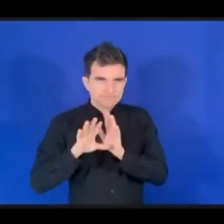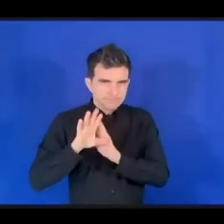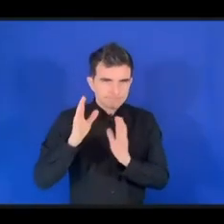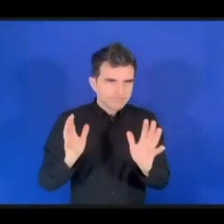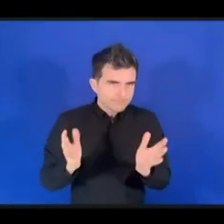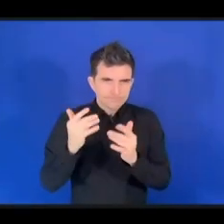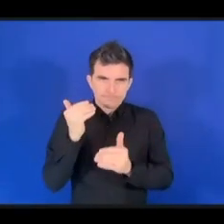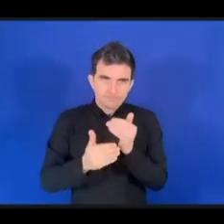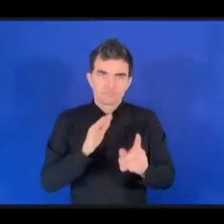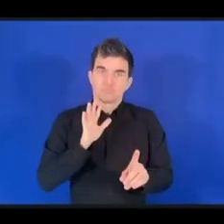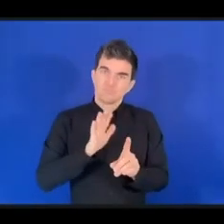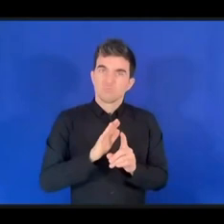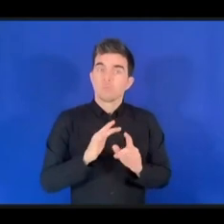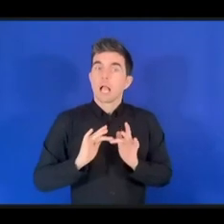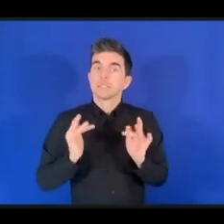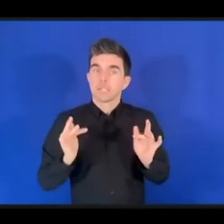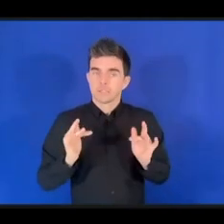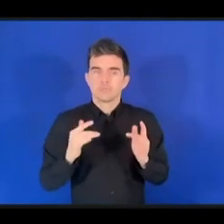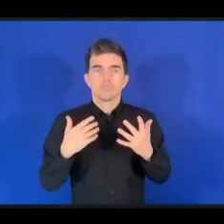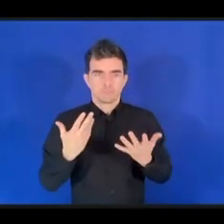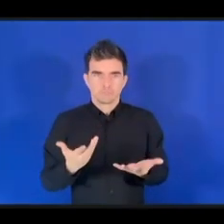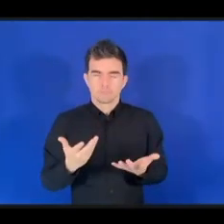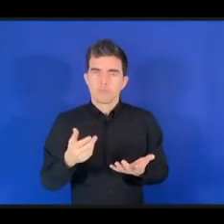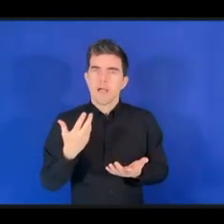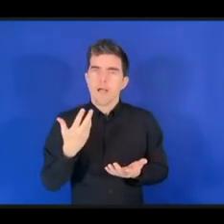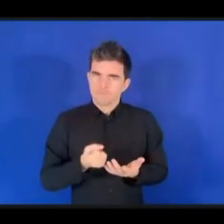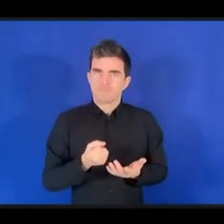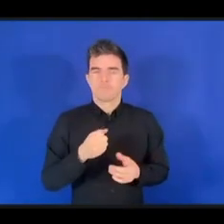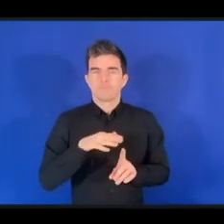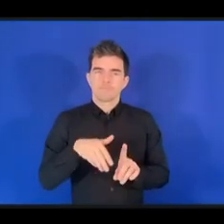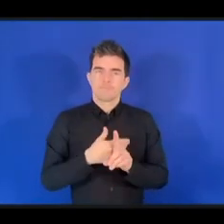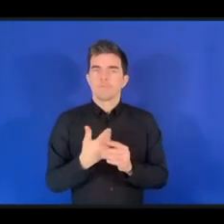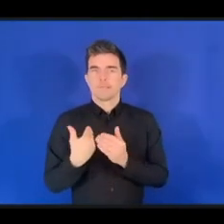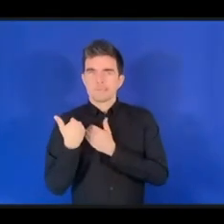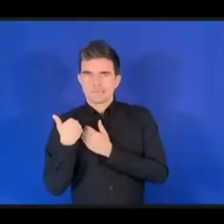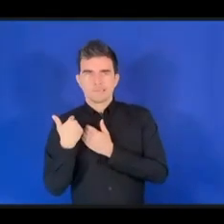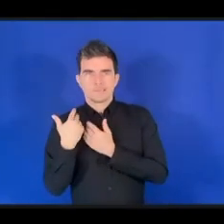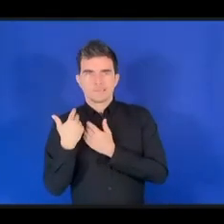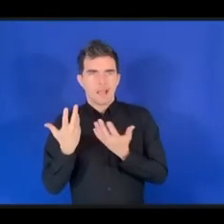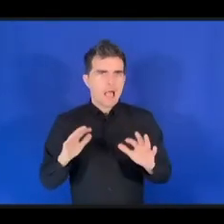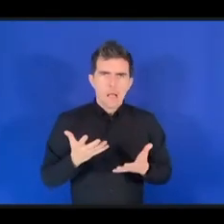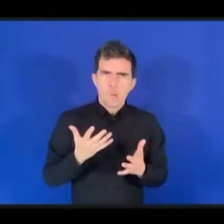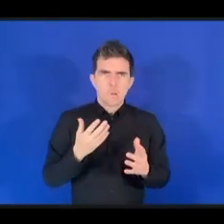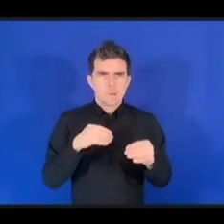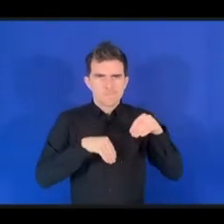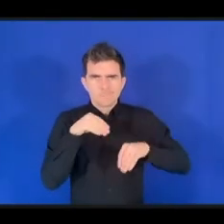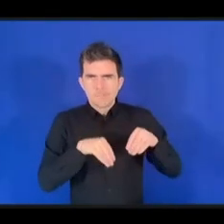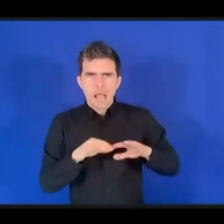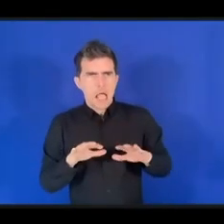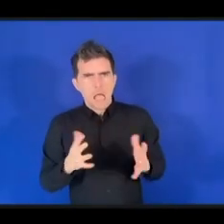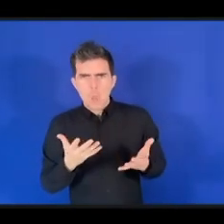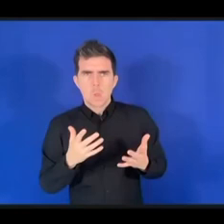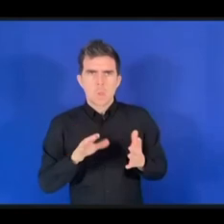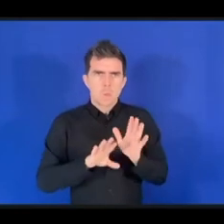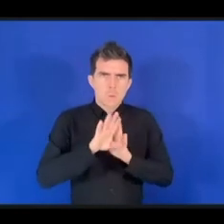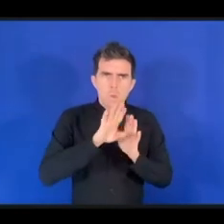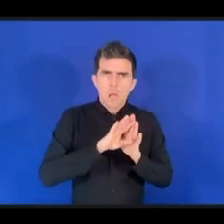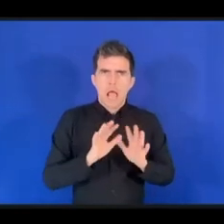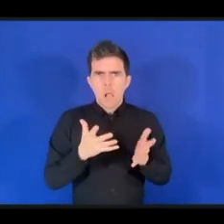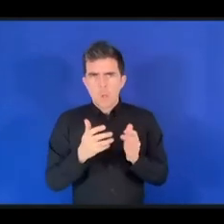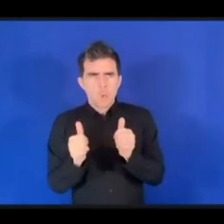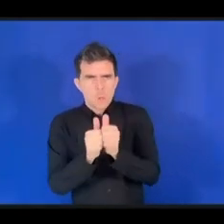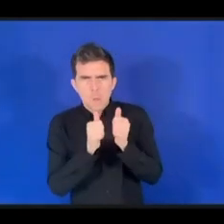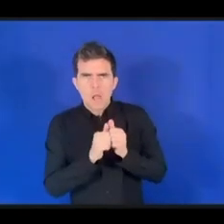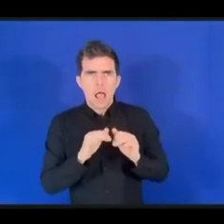网，让我们能够把互联网的资源能够促进发展，包括核心